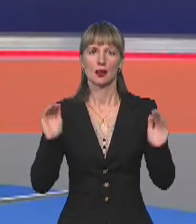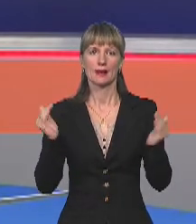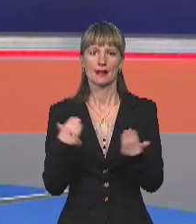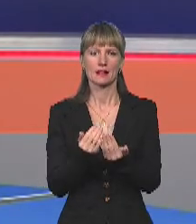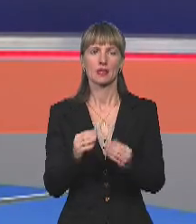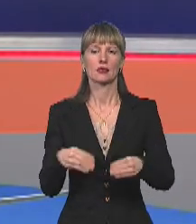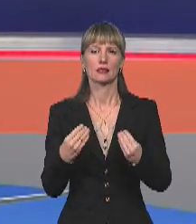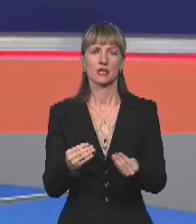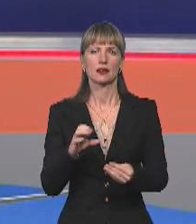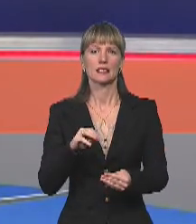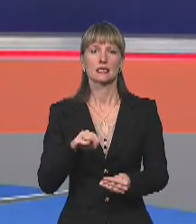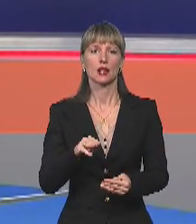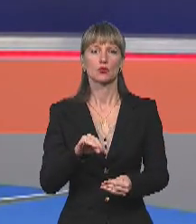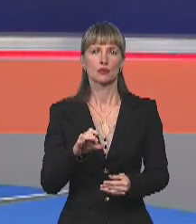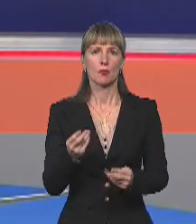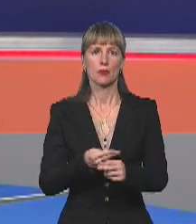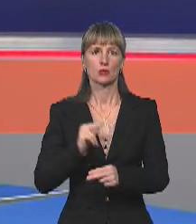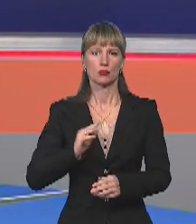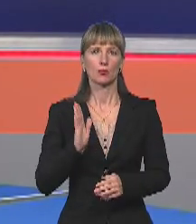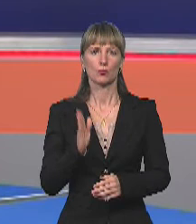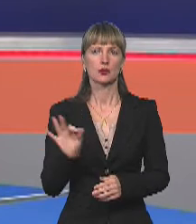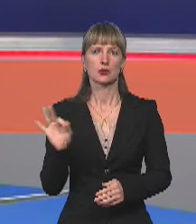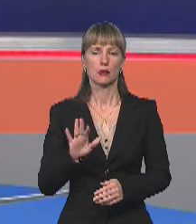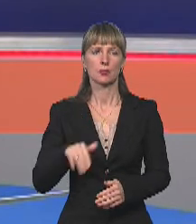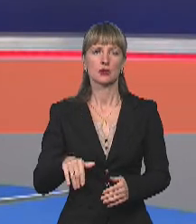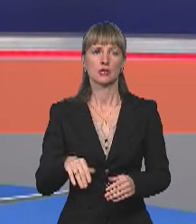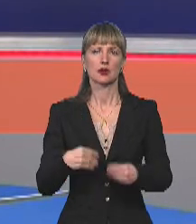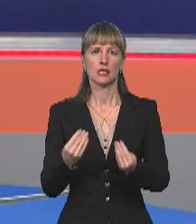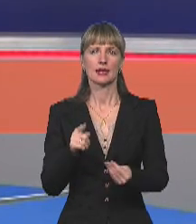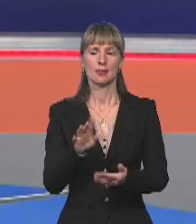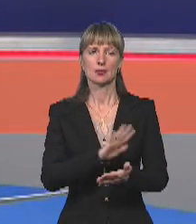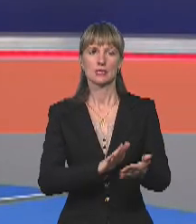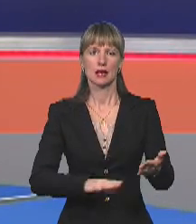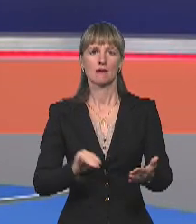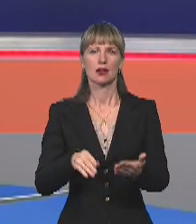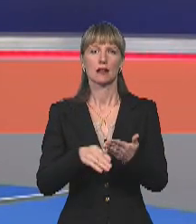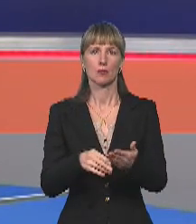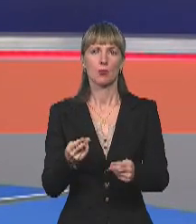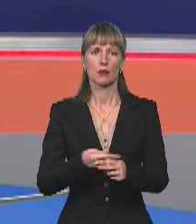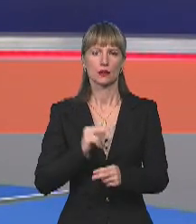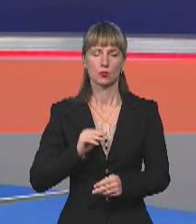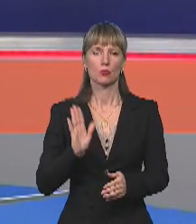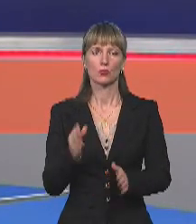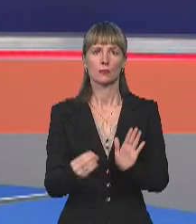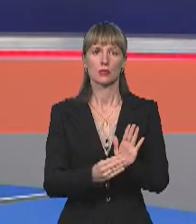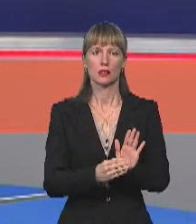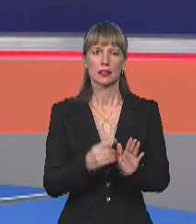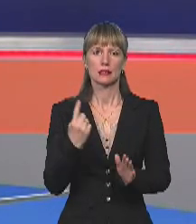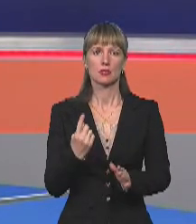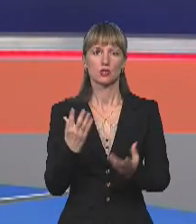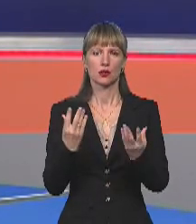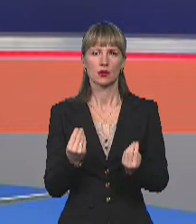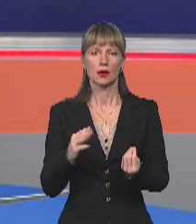карантину надання статусу безробітного відбуватиметься одразу після подання ним заяви, а допомога по безробіттю призначатиметься з першого